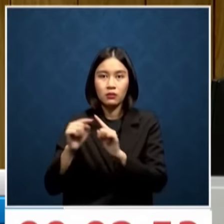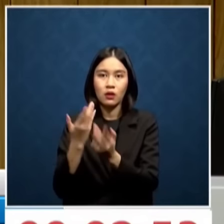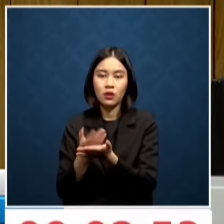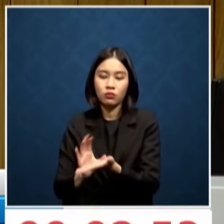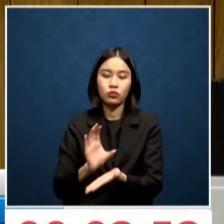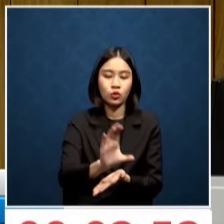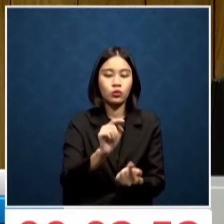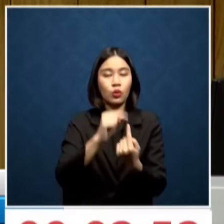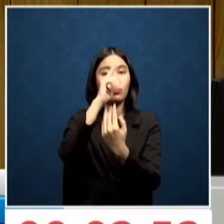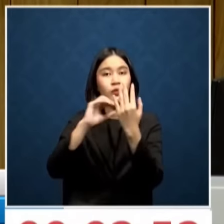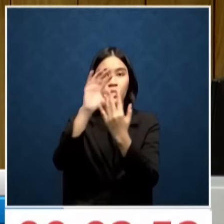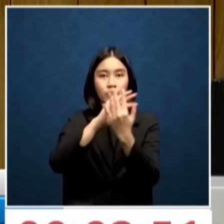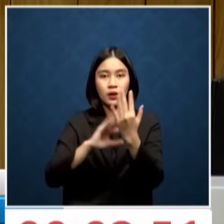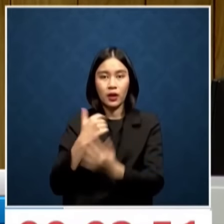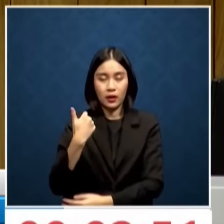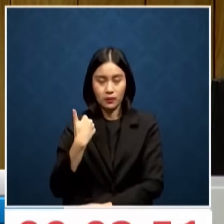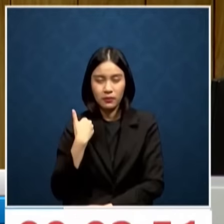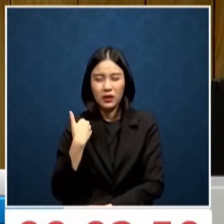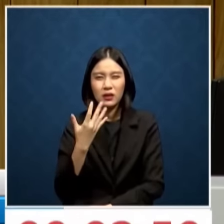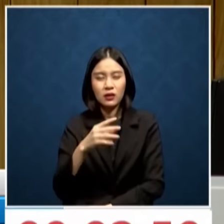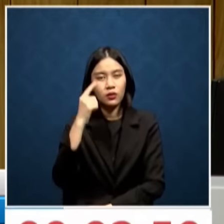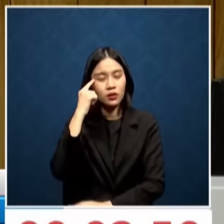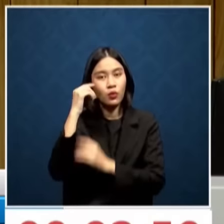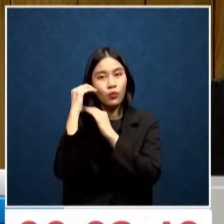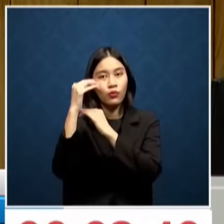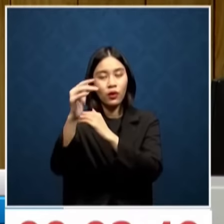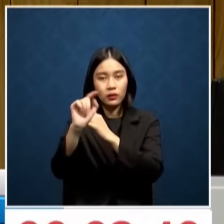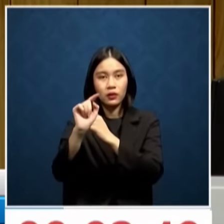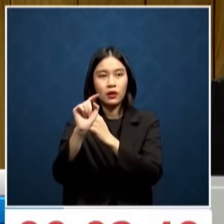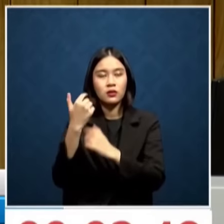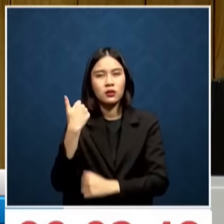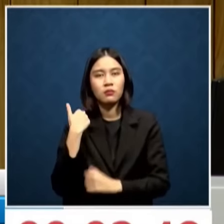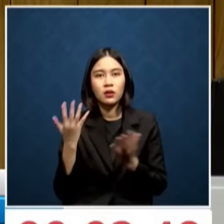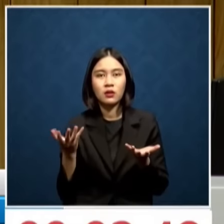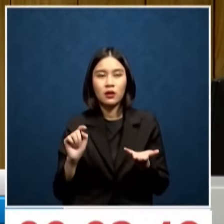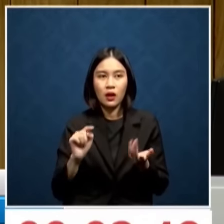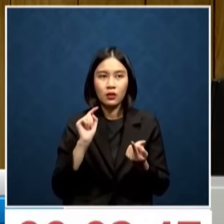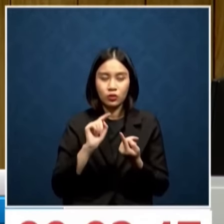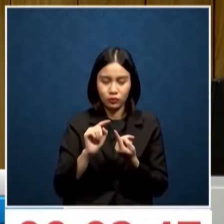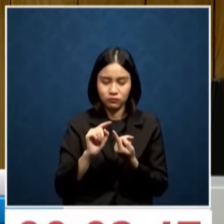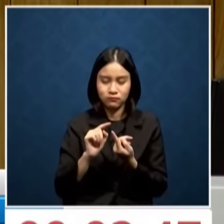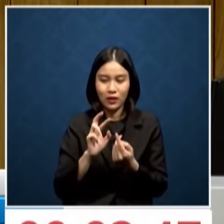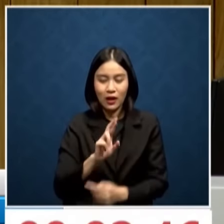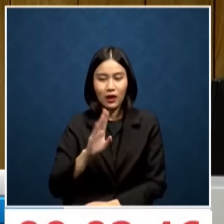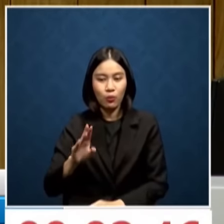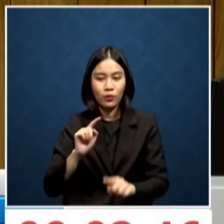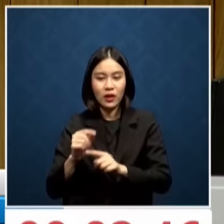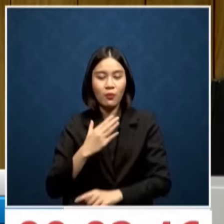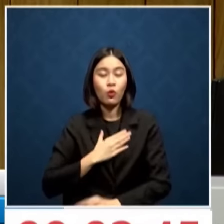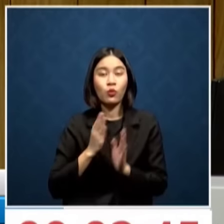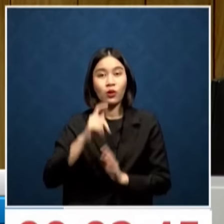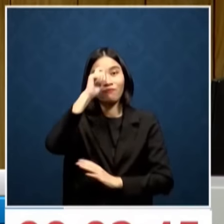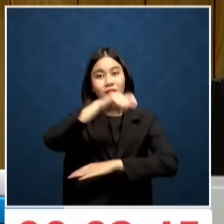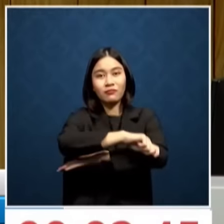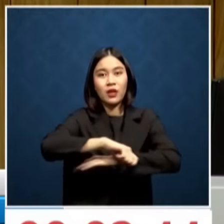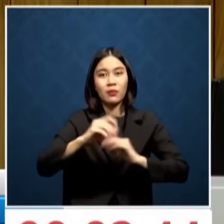าลงทุนกับเรามากขึ้นนะครับขณะเดียวกันเราก็หวังว่าหลังจากมันจะมีพวกทรานซิสเตอร์รีซิสเตอร์ผมเองไม่ใช่นักเอนจิเนียร์นะ